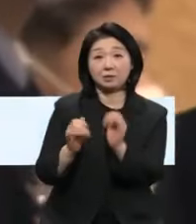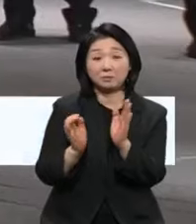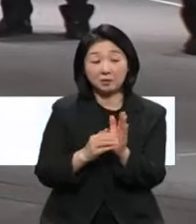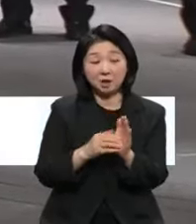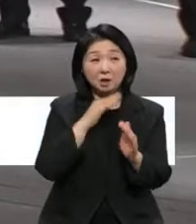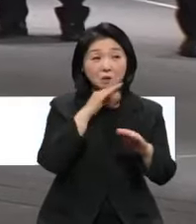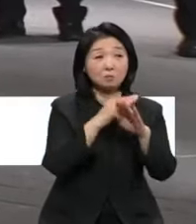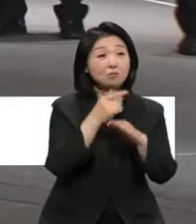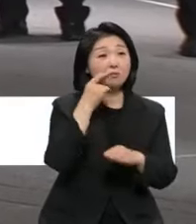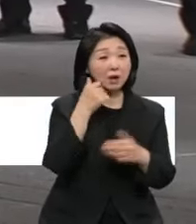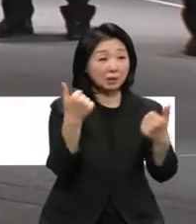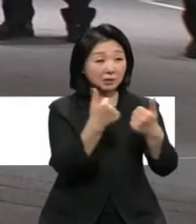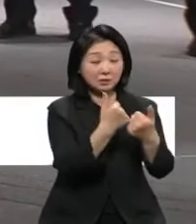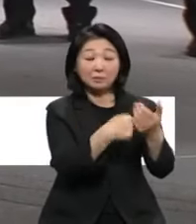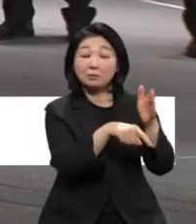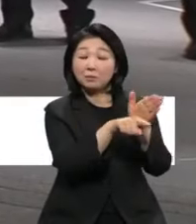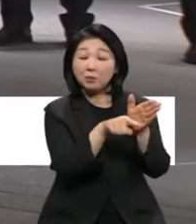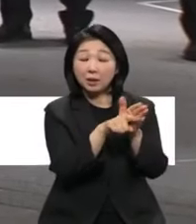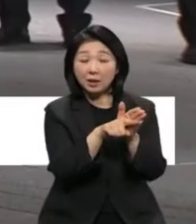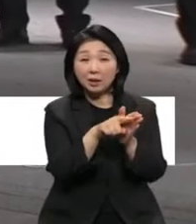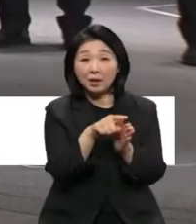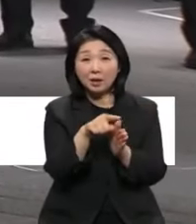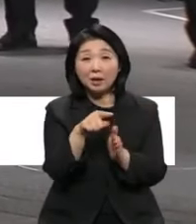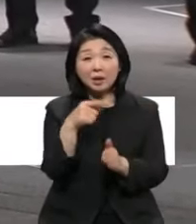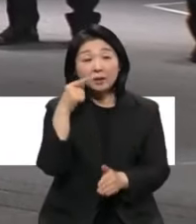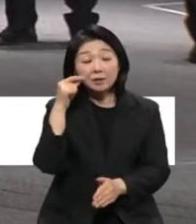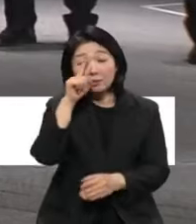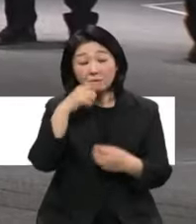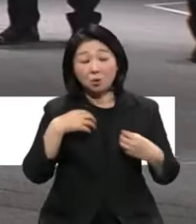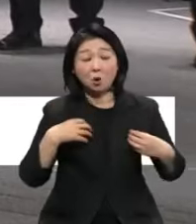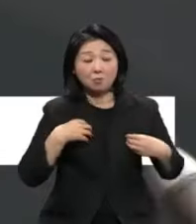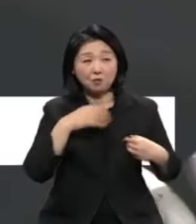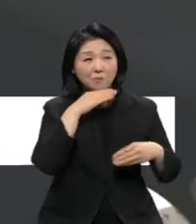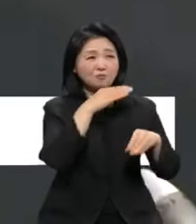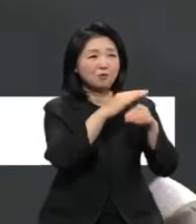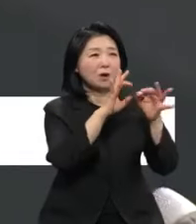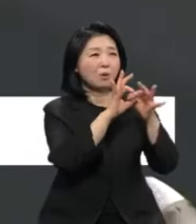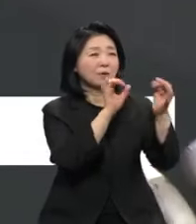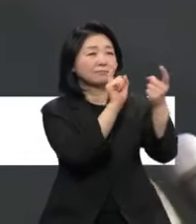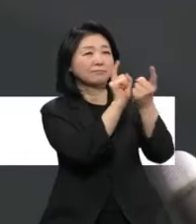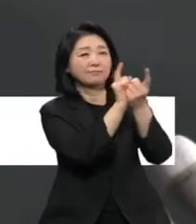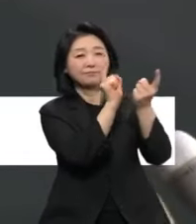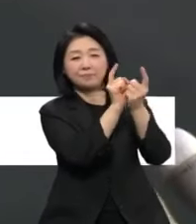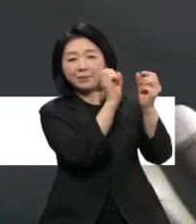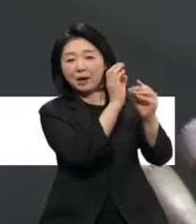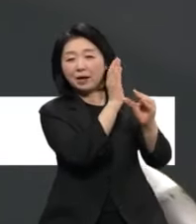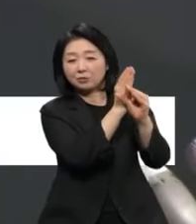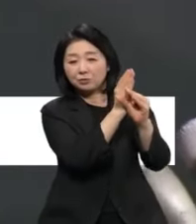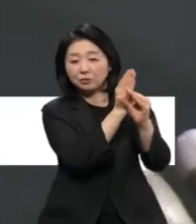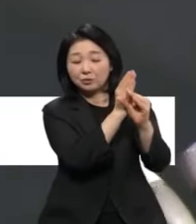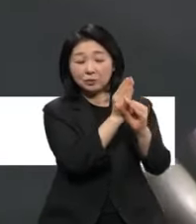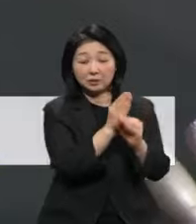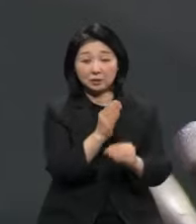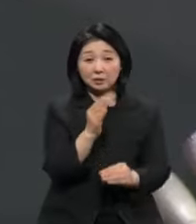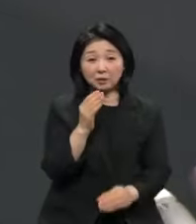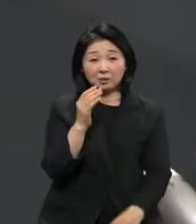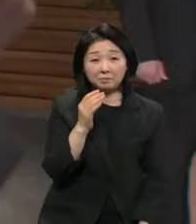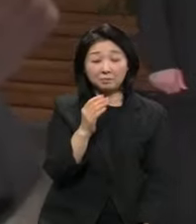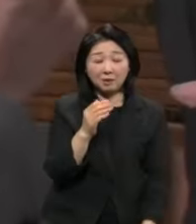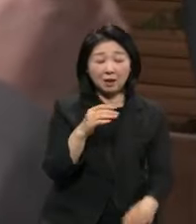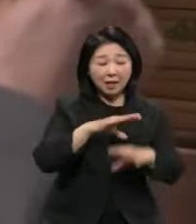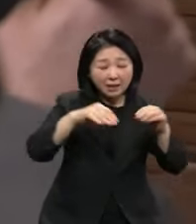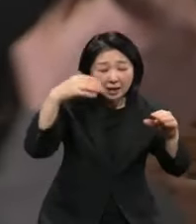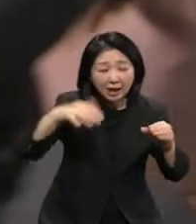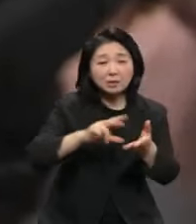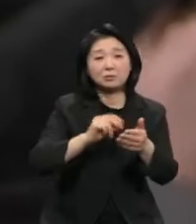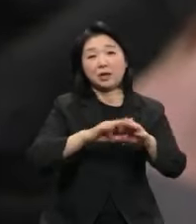정상회담을 위해 일본 정부가 북한에 고위급 접근을 하고 있다고 밝혔습니다. 이는 미해결 문제들을 해결하고